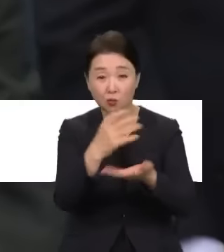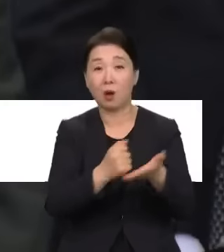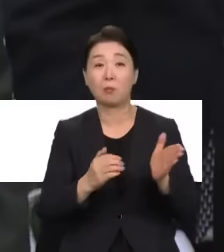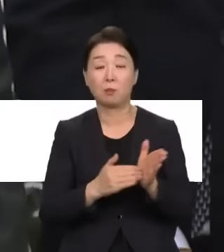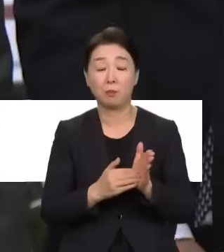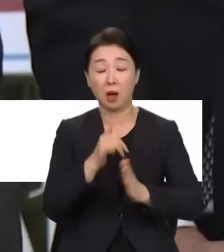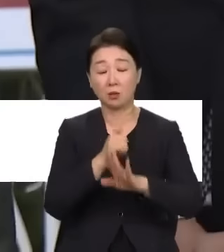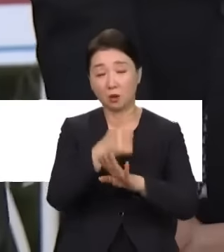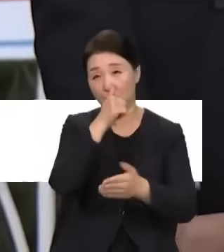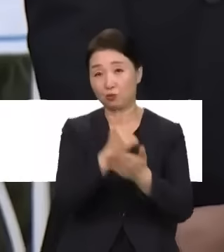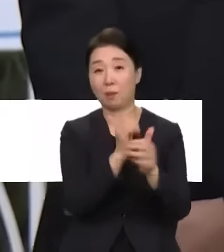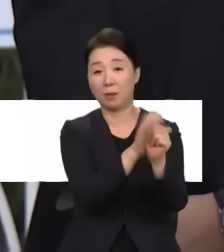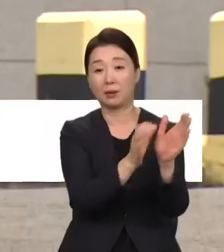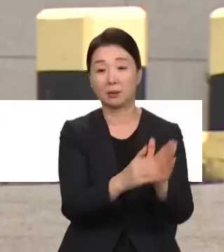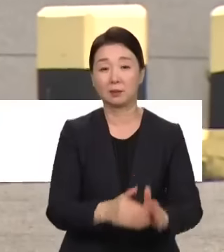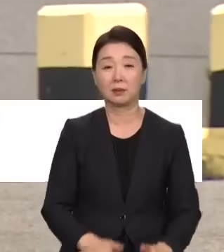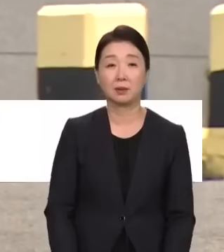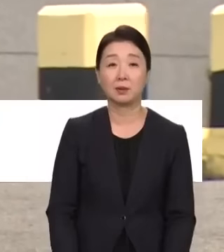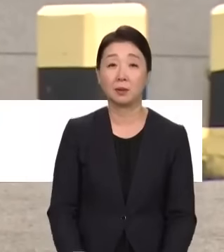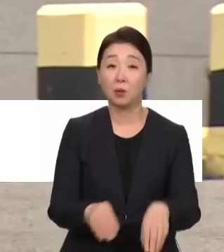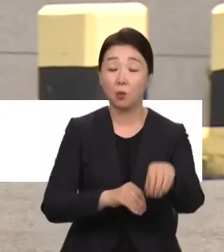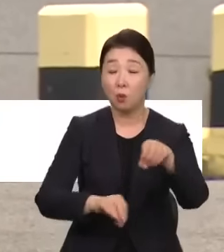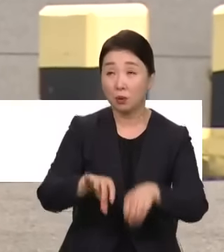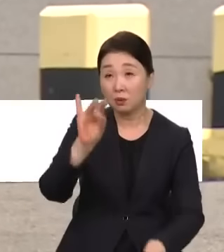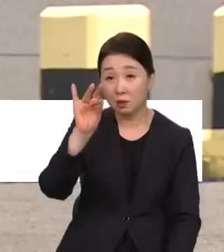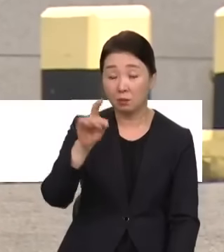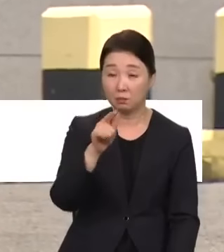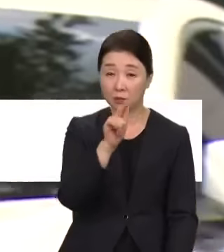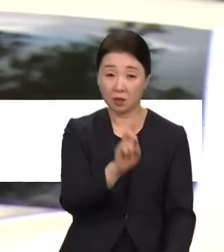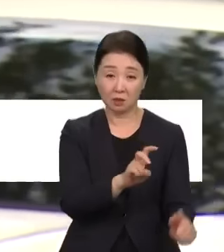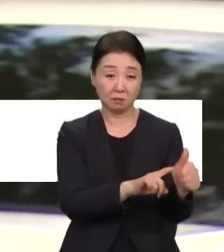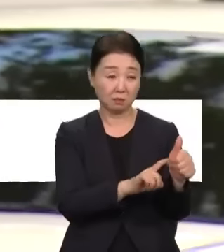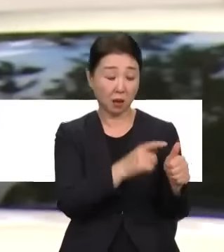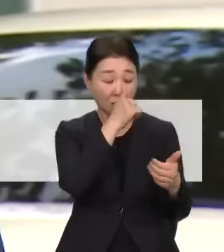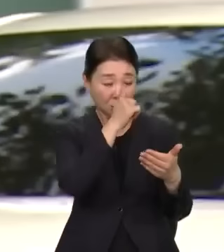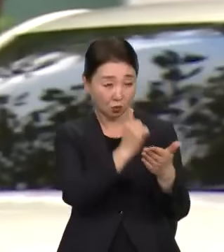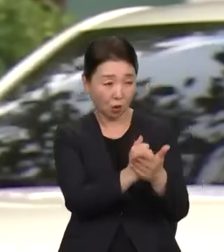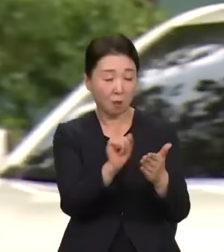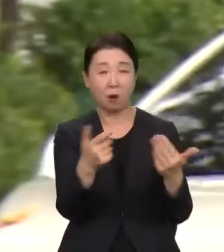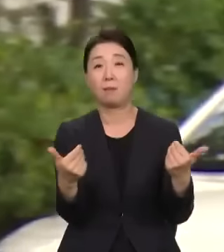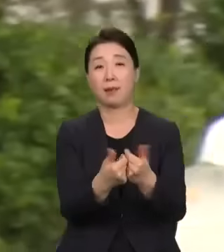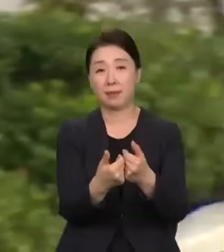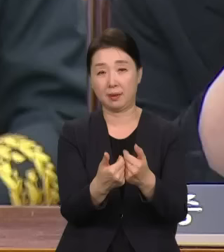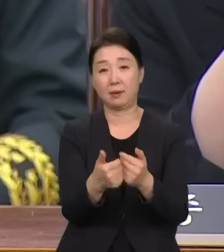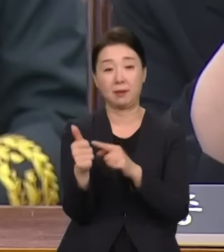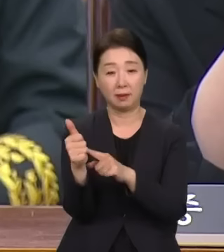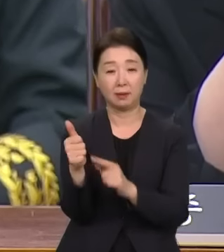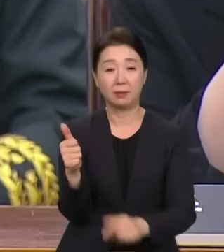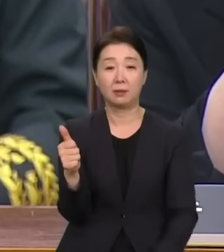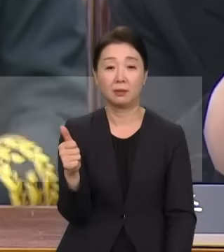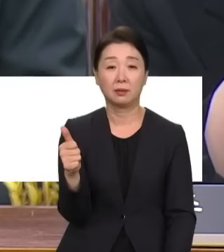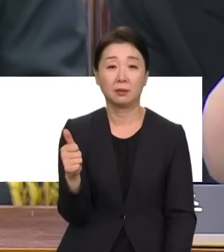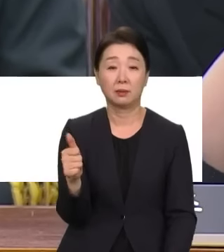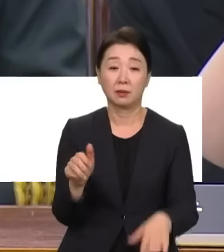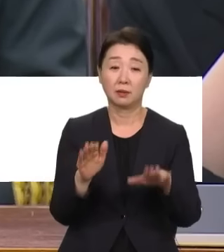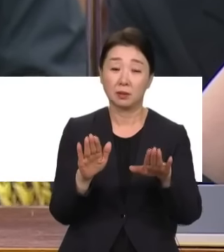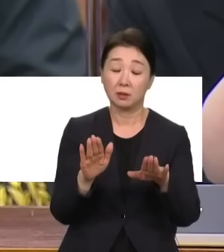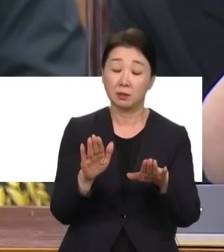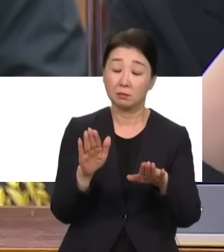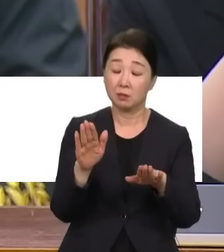혐의를 적용한 거라고 했습니다. 오히려 처음엔 임 전 사단장에 대한 혐의 적용을 반대했었다는 겁니다. 아직 과실에